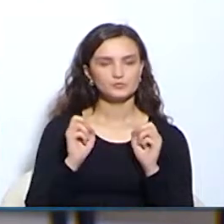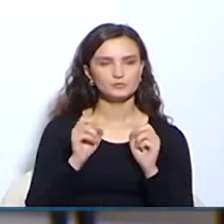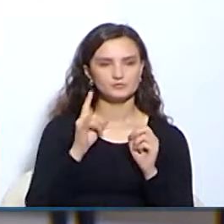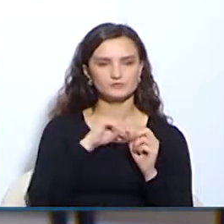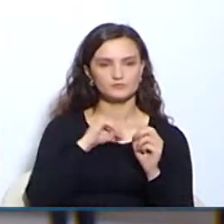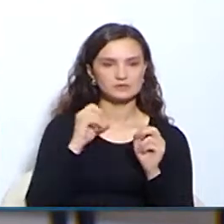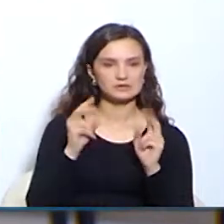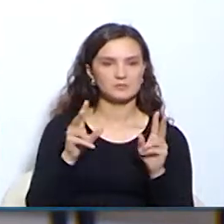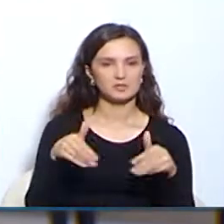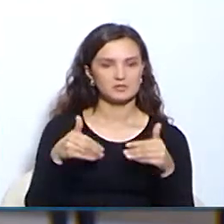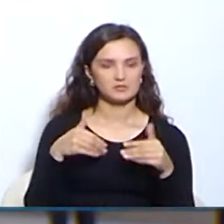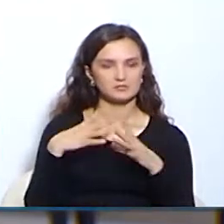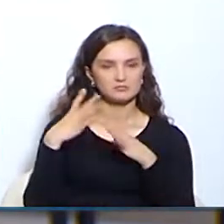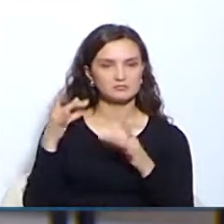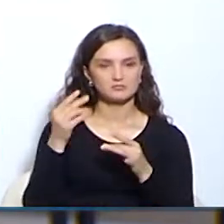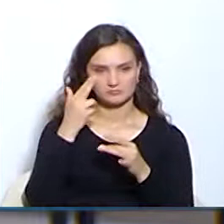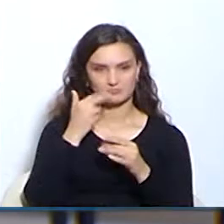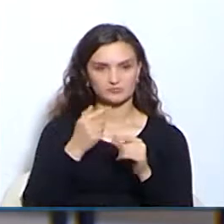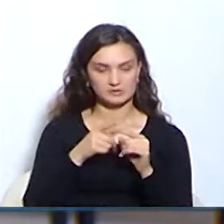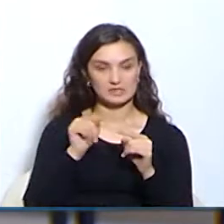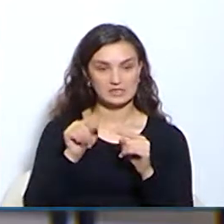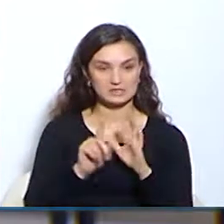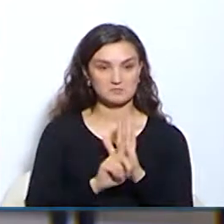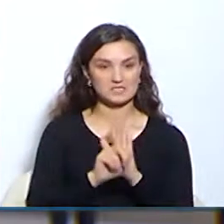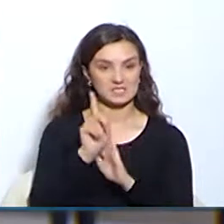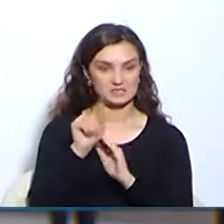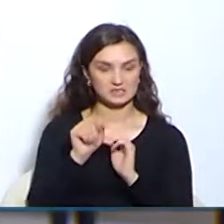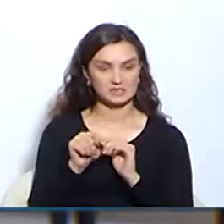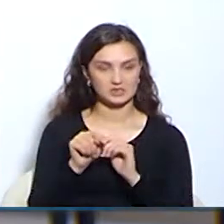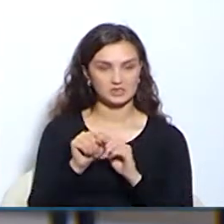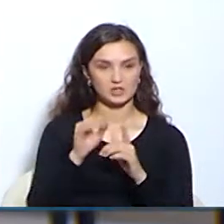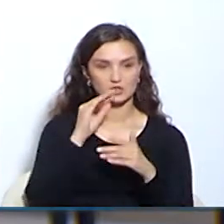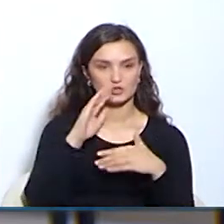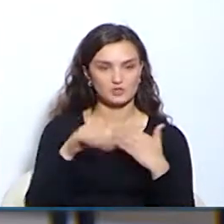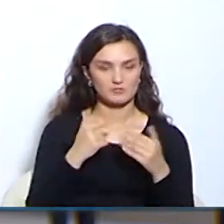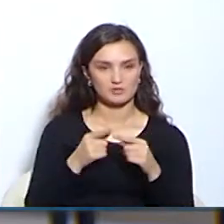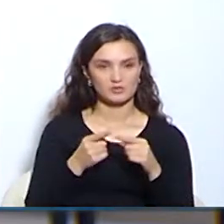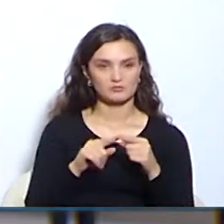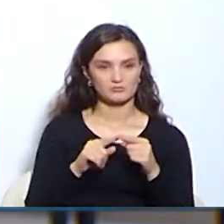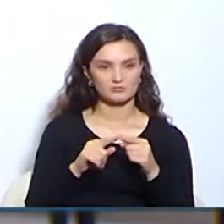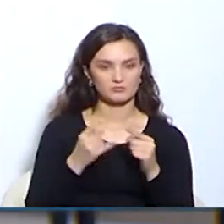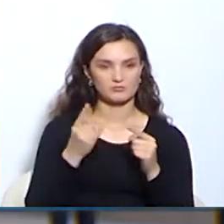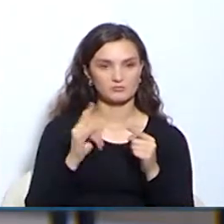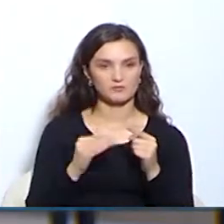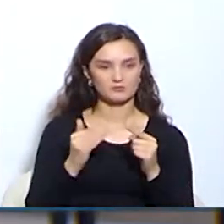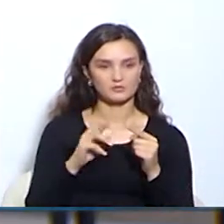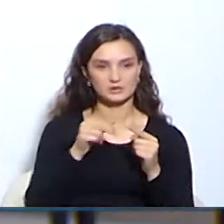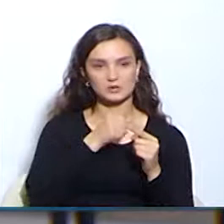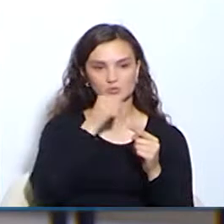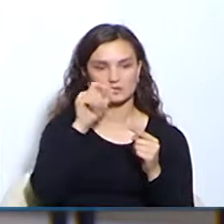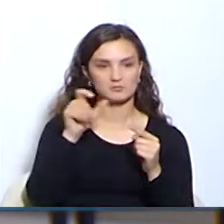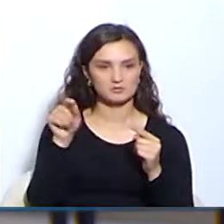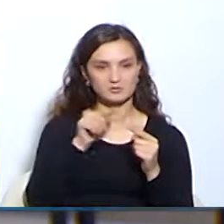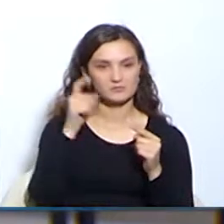რომელიც აღმოჩნდა, რომ არის ფუნდამენტი შემდგომში ბავშვის და დასრული